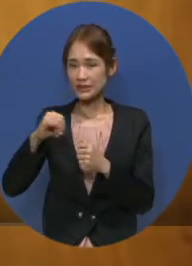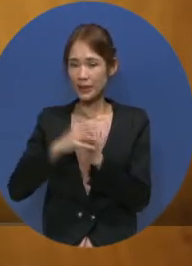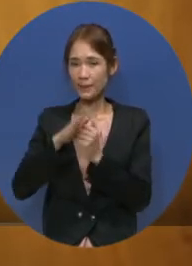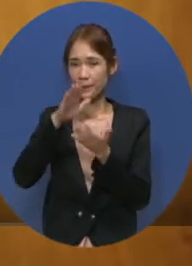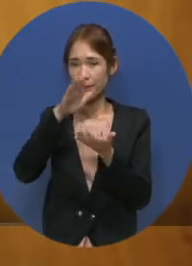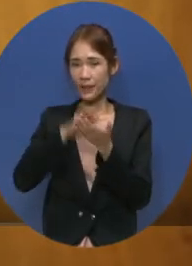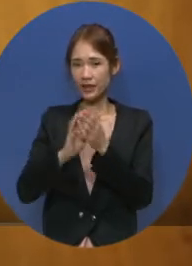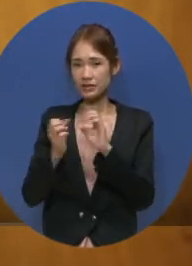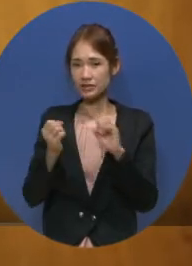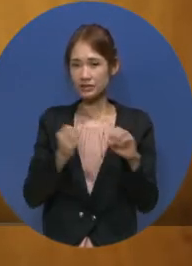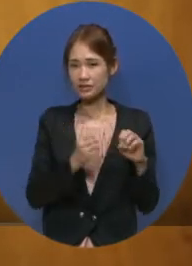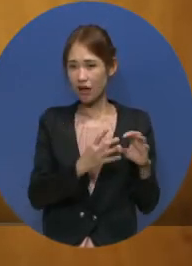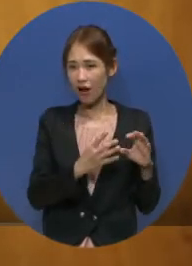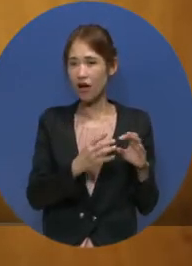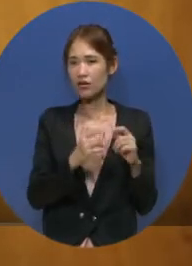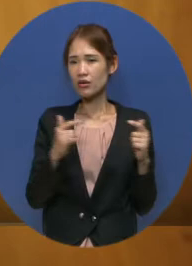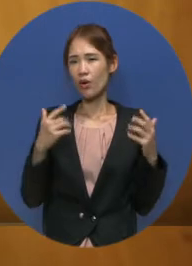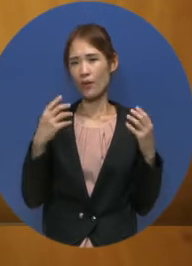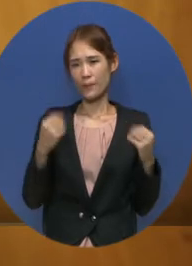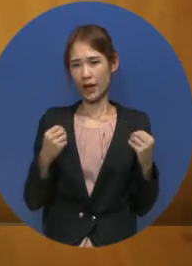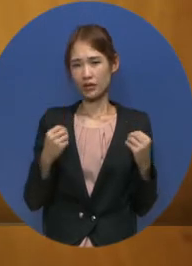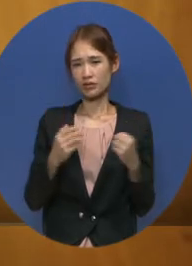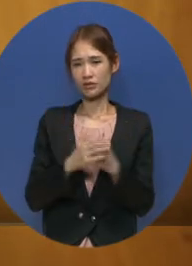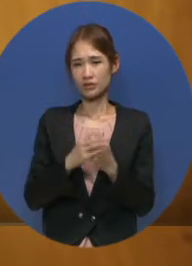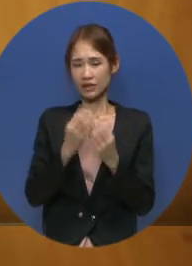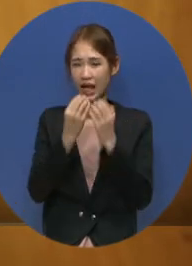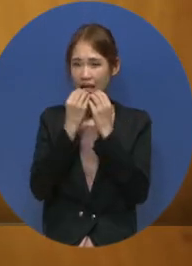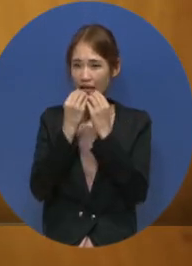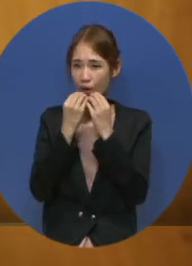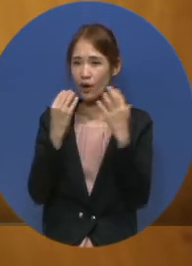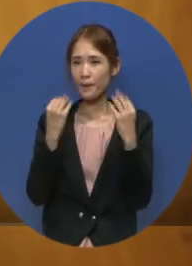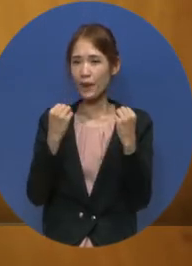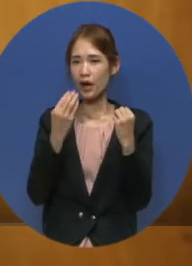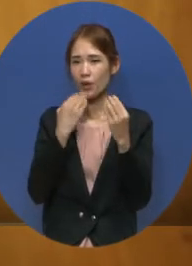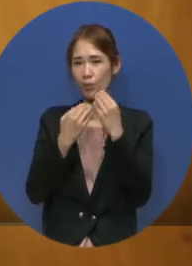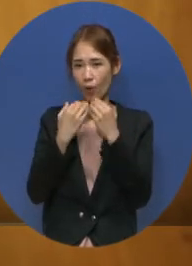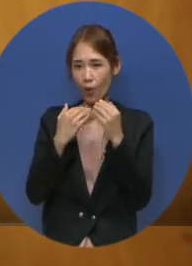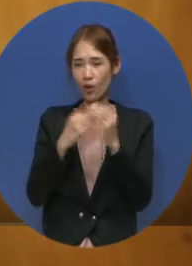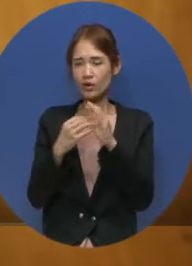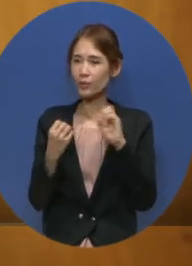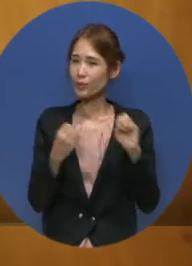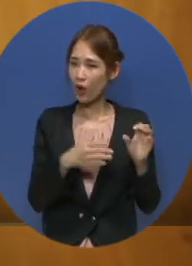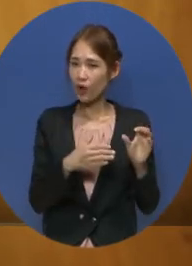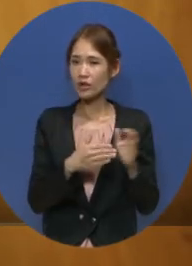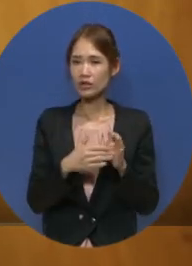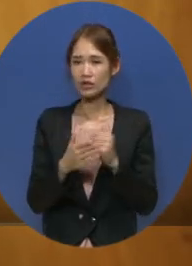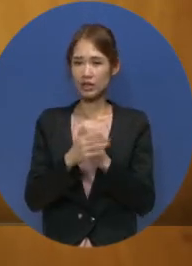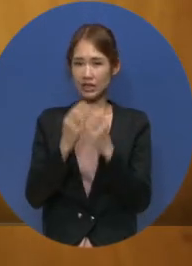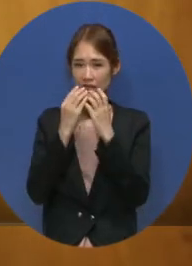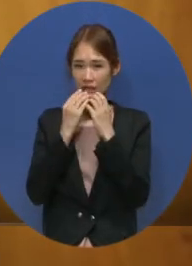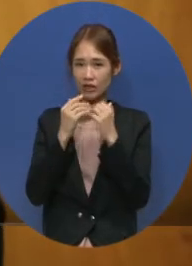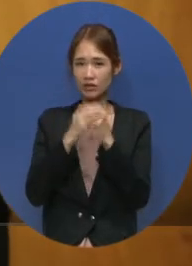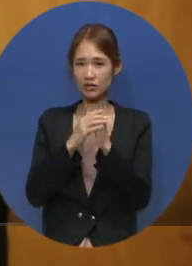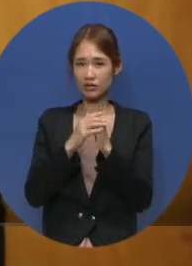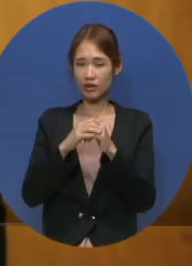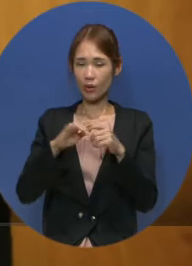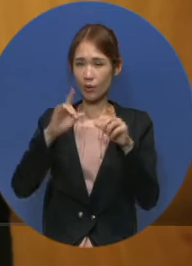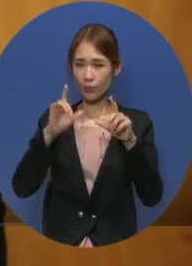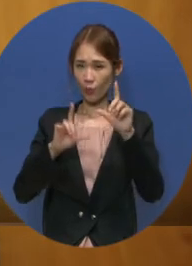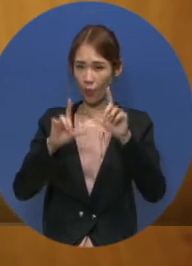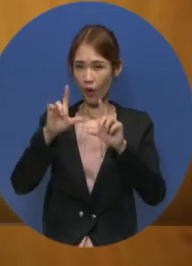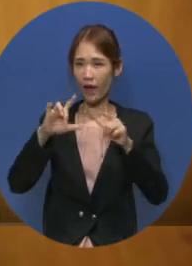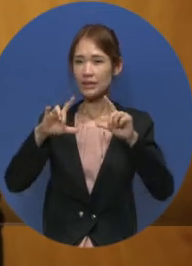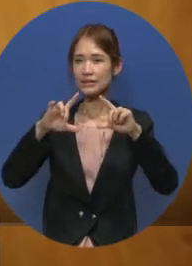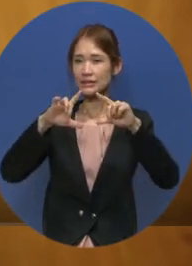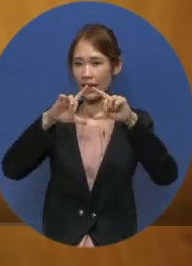샌드위치 패키지 쓰레기가 굉장히 많이 발생해요. 사람들이 굉장히 샌드위치를 많이 먹는데 여러분들도 아시다시피 샌드위치 패키지는 삼각형이고요.